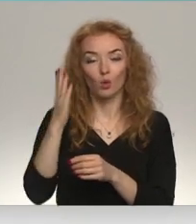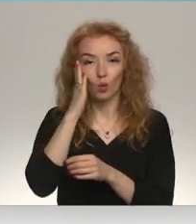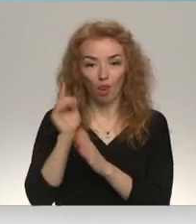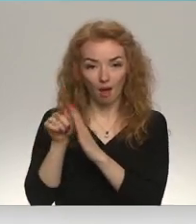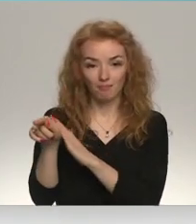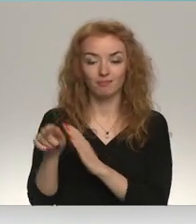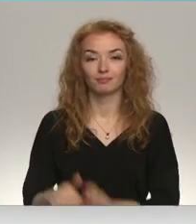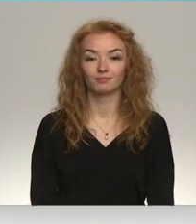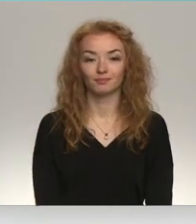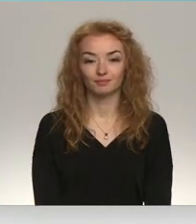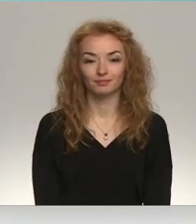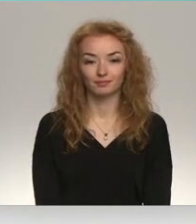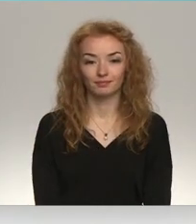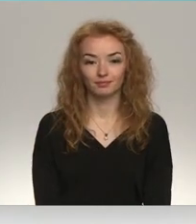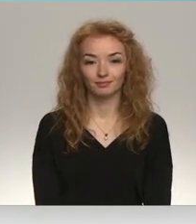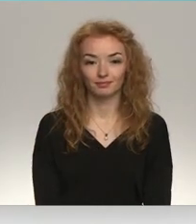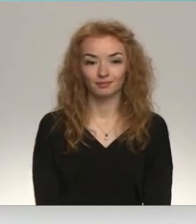tože